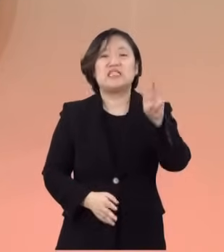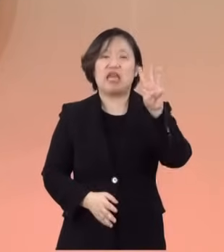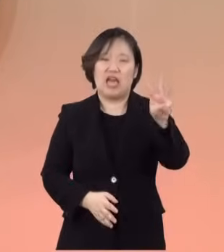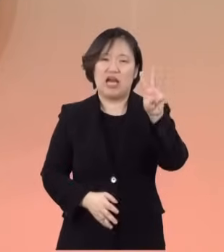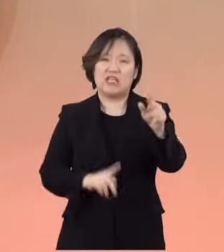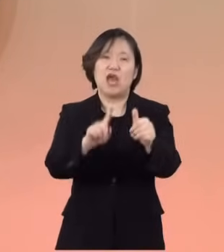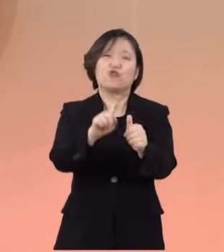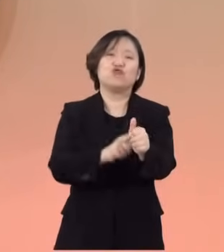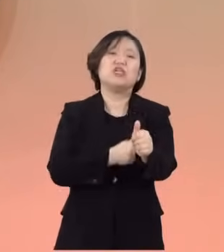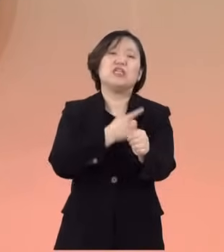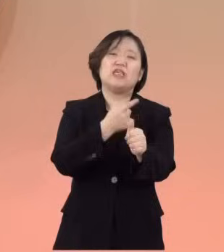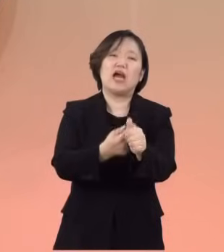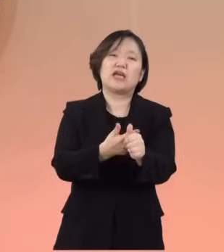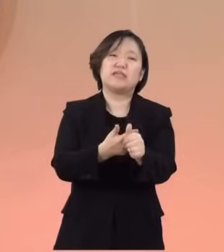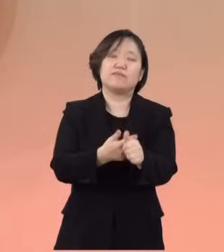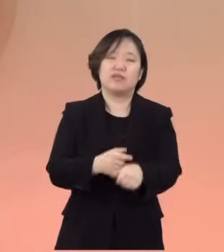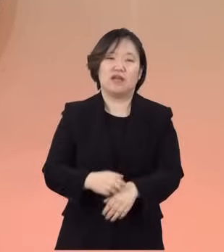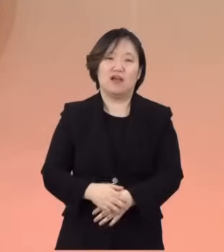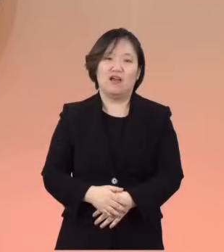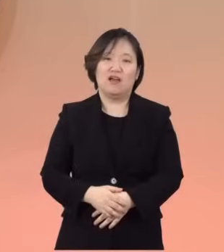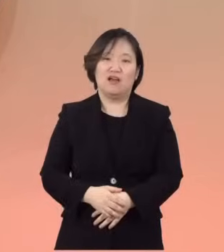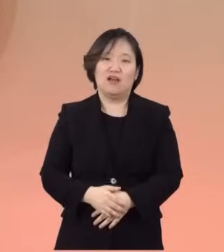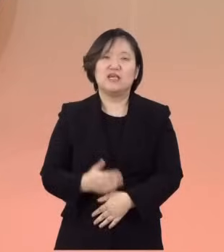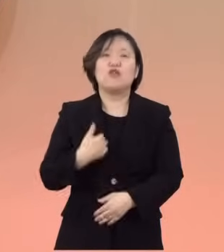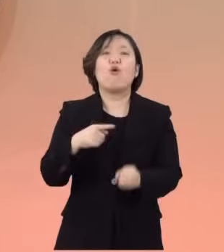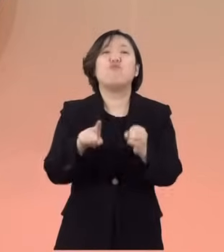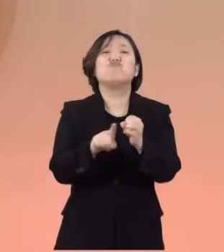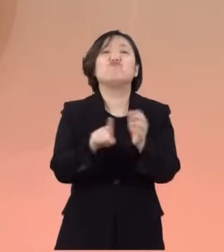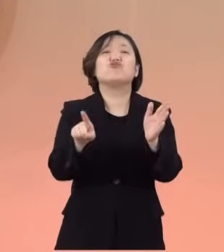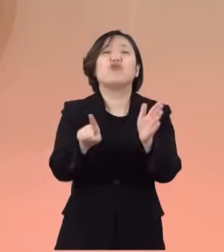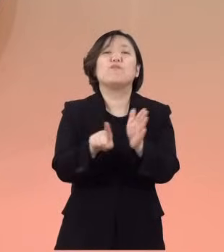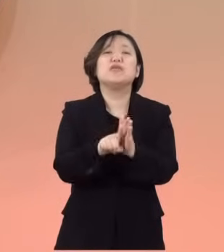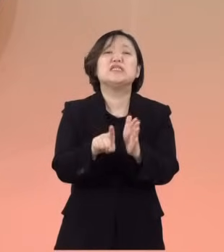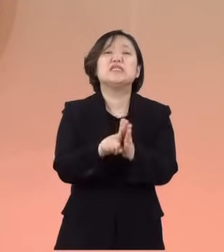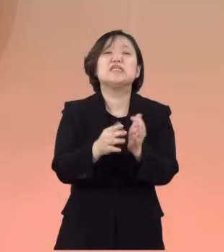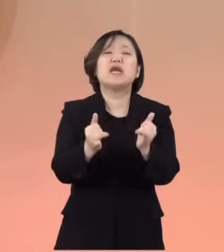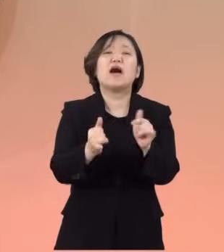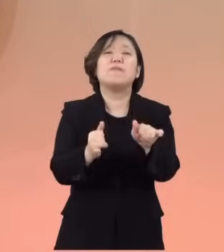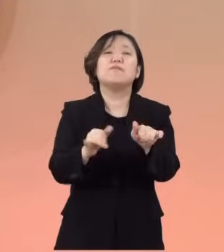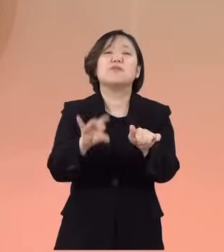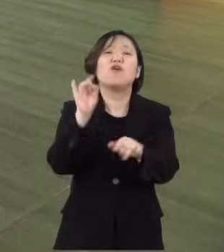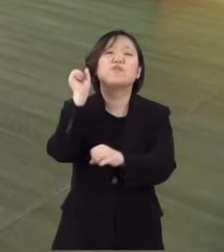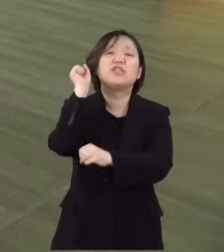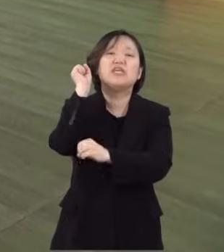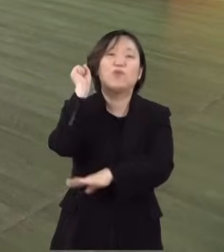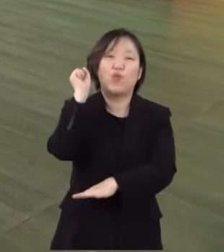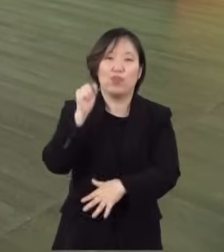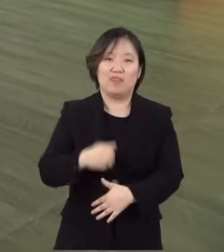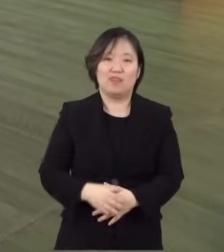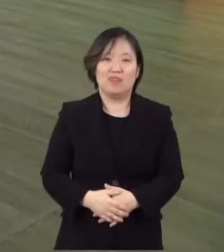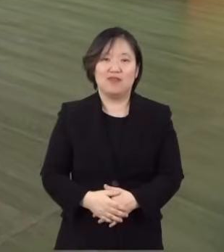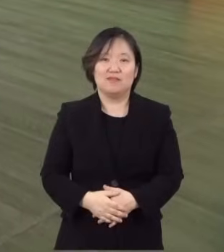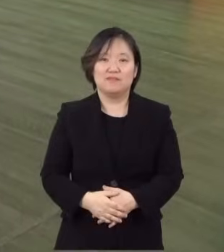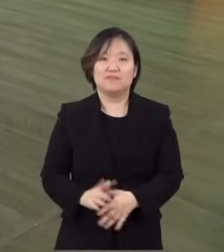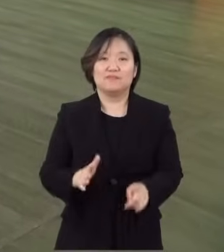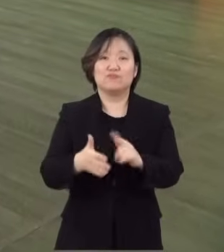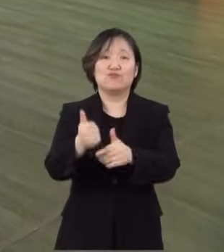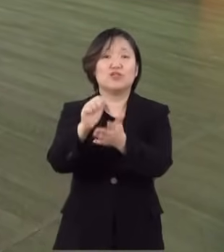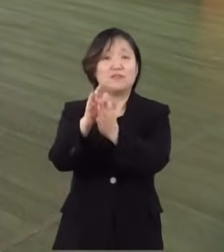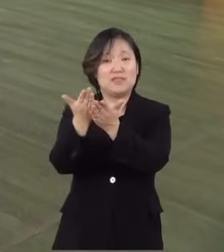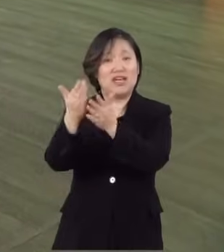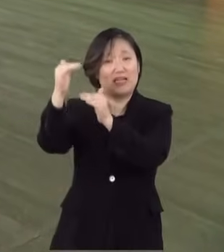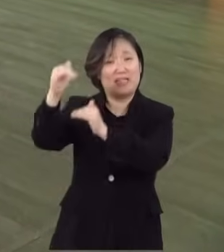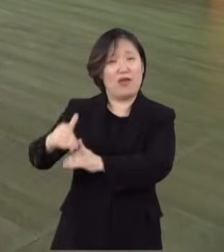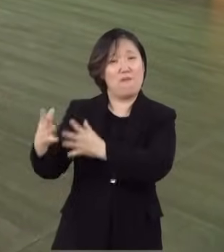가지에 귀하게 이게 불자로서의 첫걸음이 되는 겁니다 그리고 경전에서도